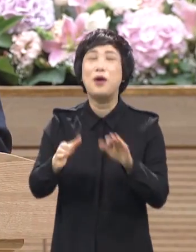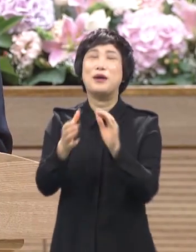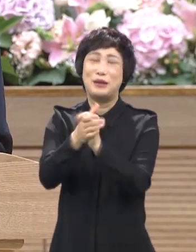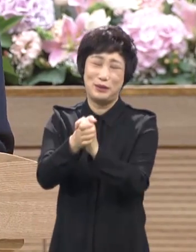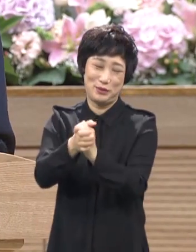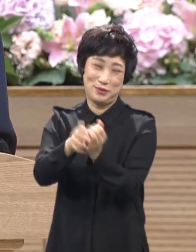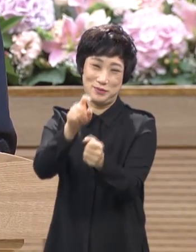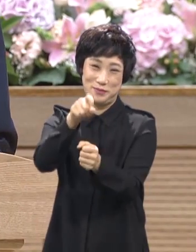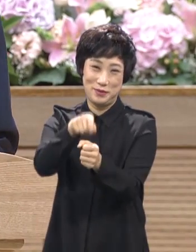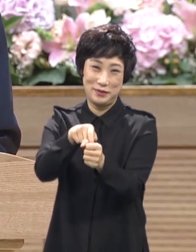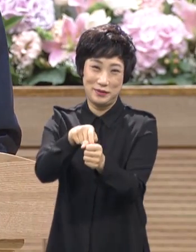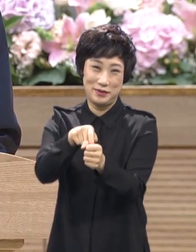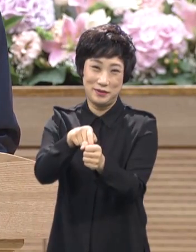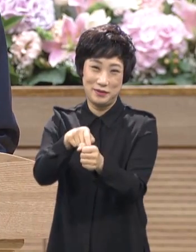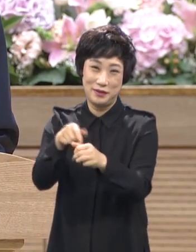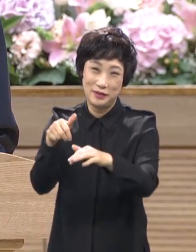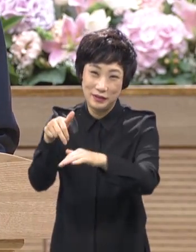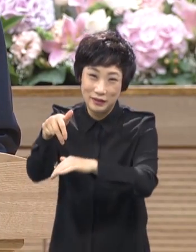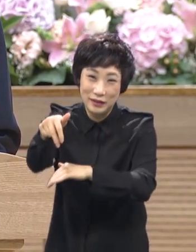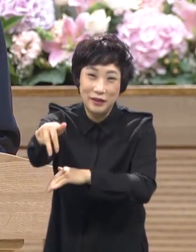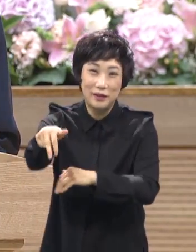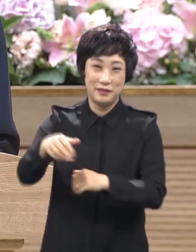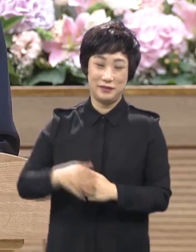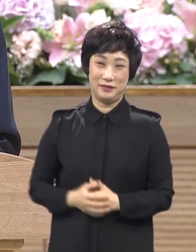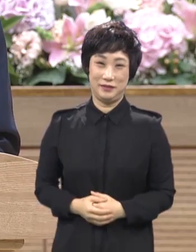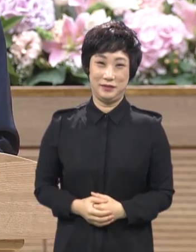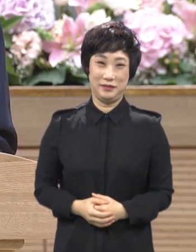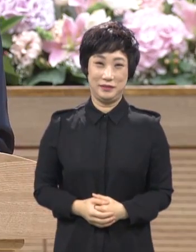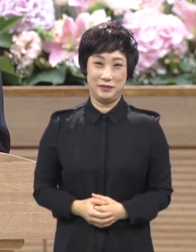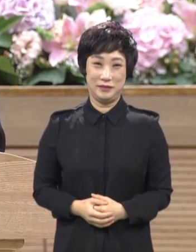기도하러 가셨다.